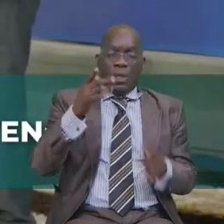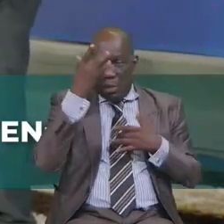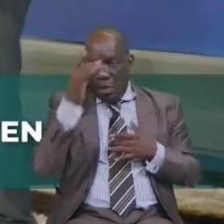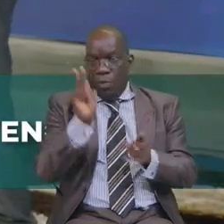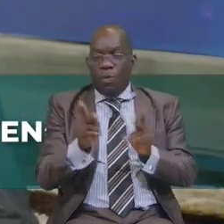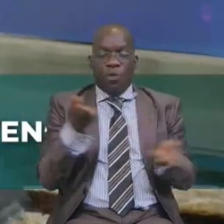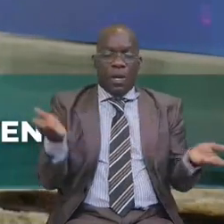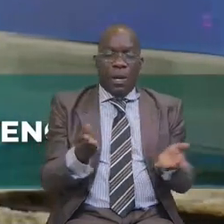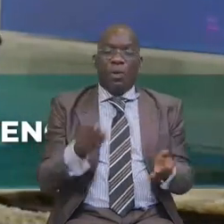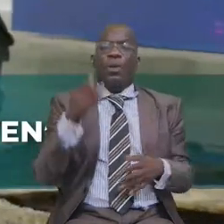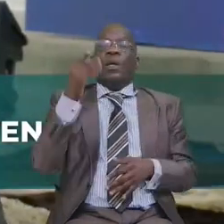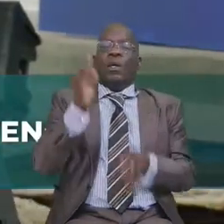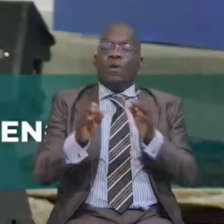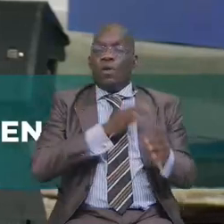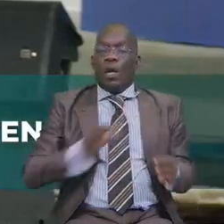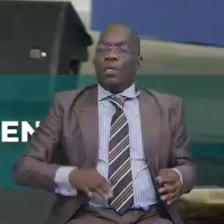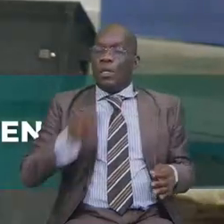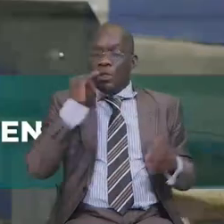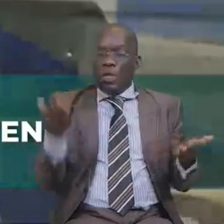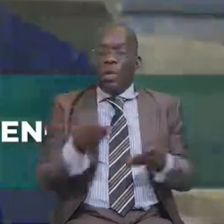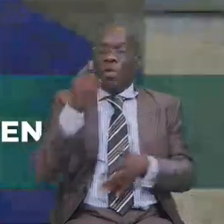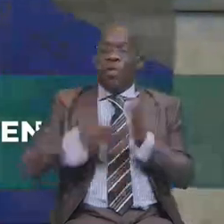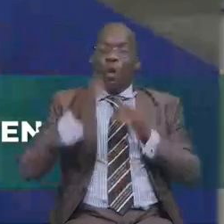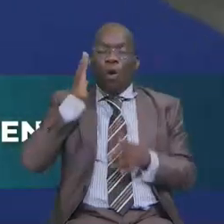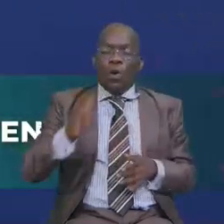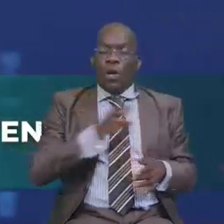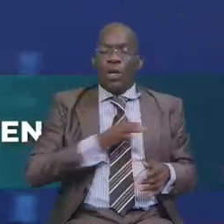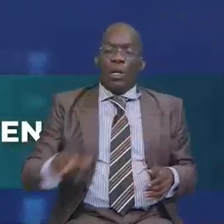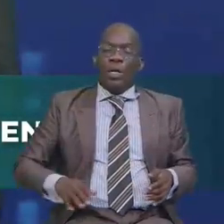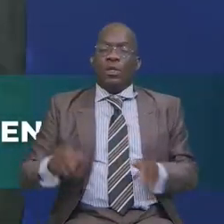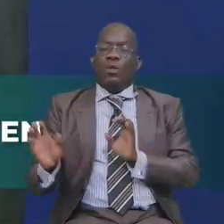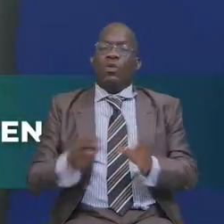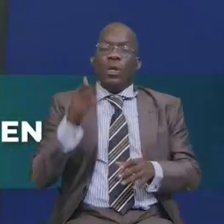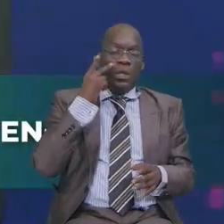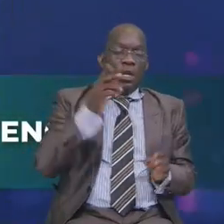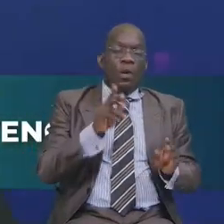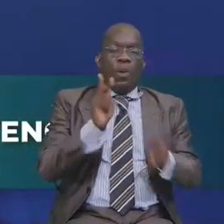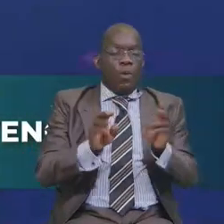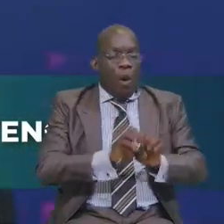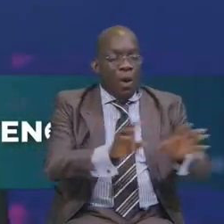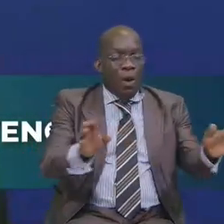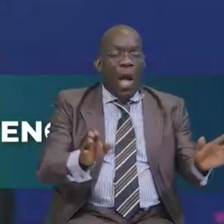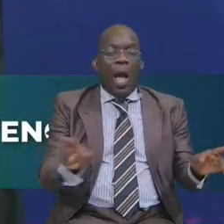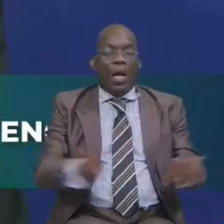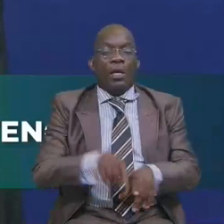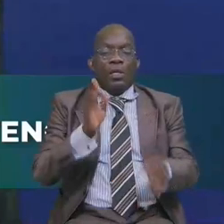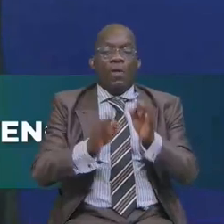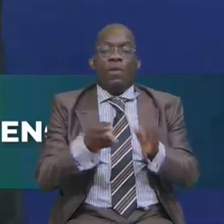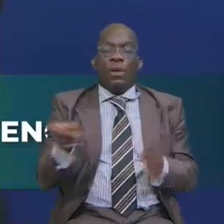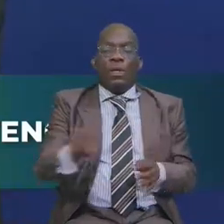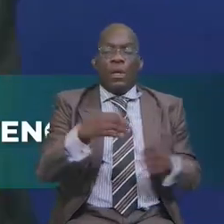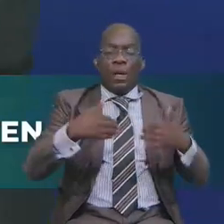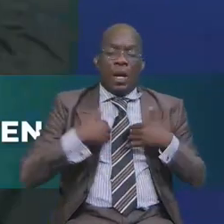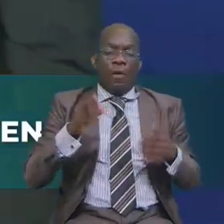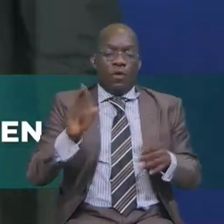là, qu'est-ce que Christ ferait? Voyez les gens qui sont dispersés, comme s'ils n'ont pas de berger. Oh, si Christ était